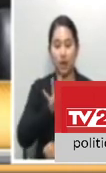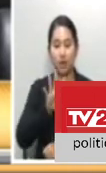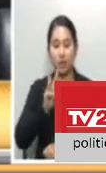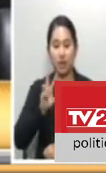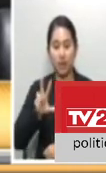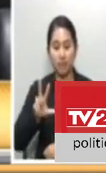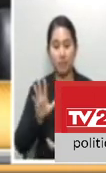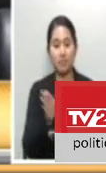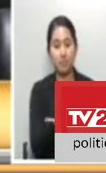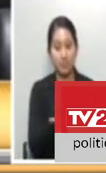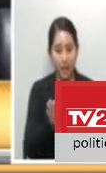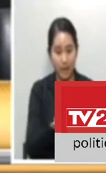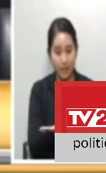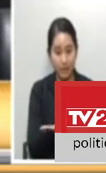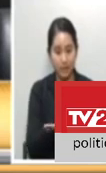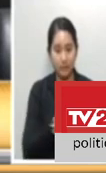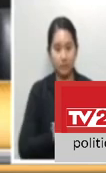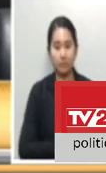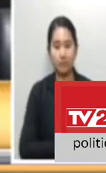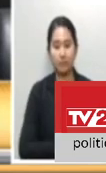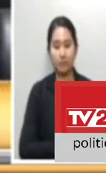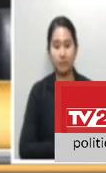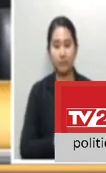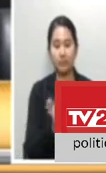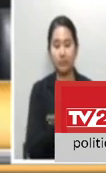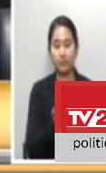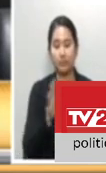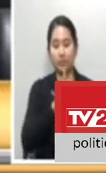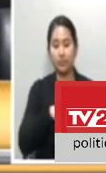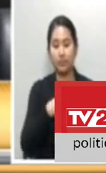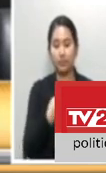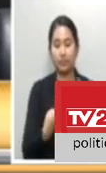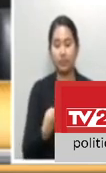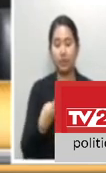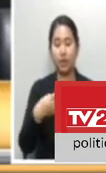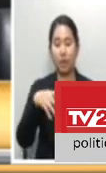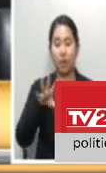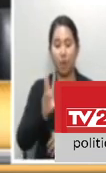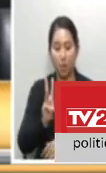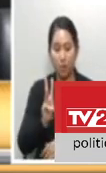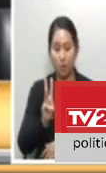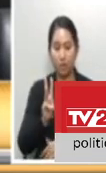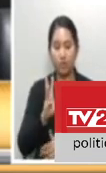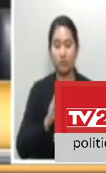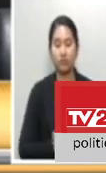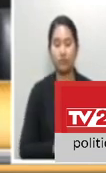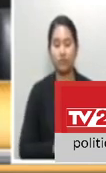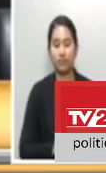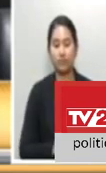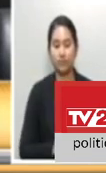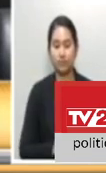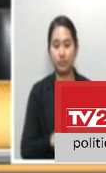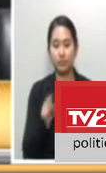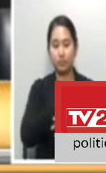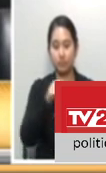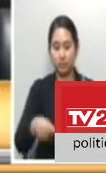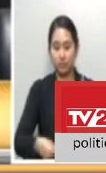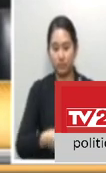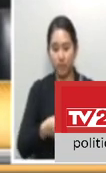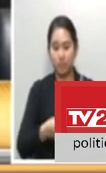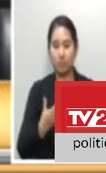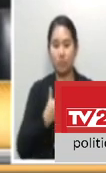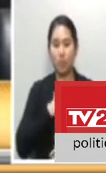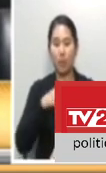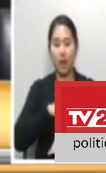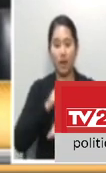ได้แบ่งออกเป็น6ยุทธศาสตร์แต่ละยุทธศาสตร์นั้นก็คงจะไม่ติดใจเนื่องจากเวลา